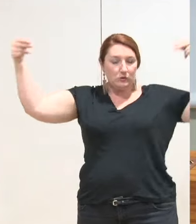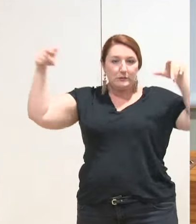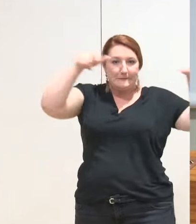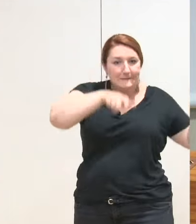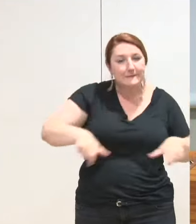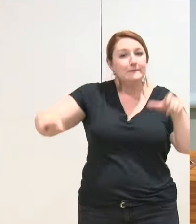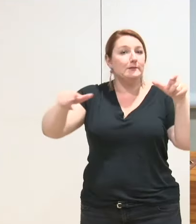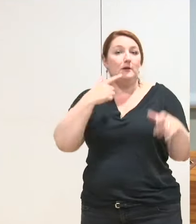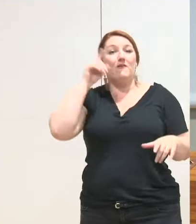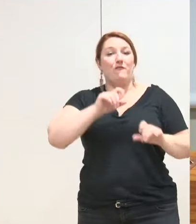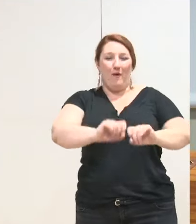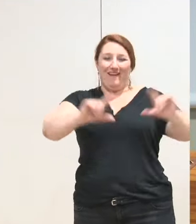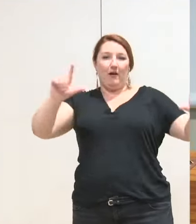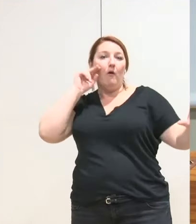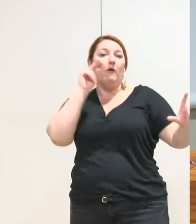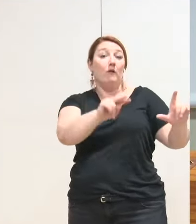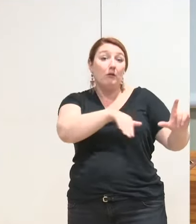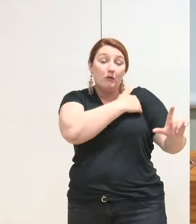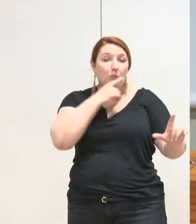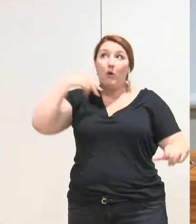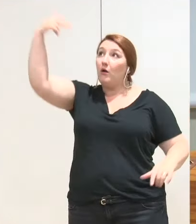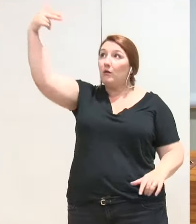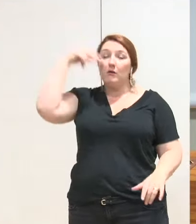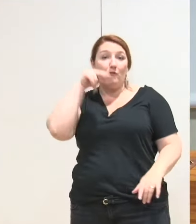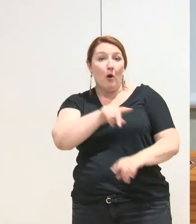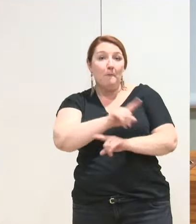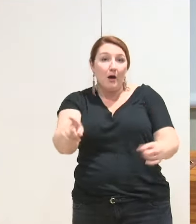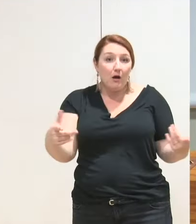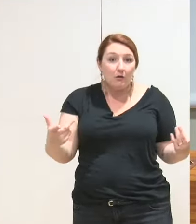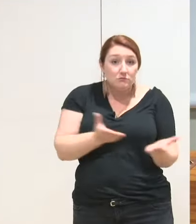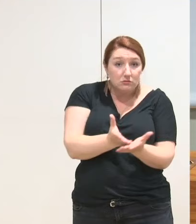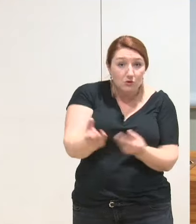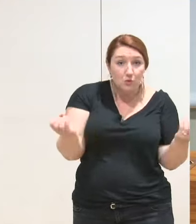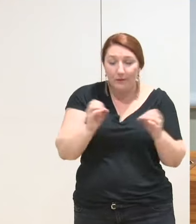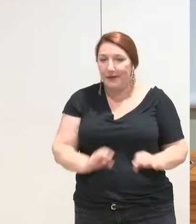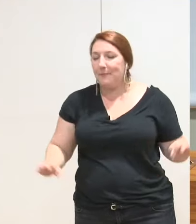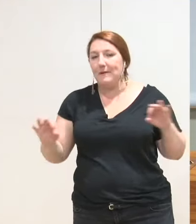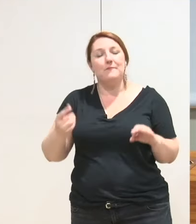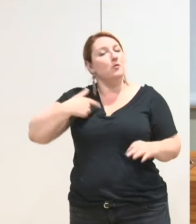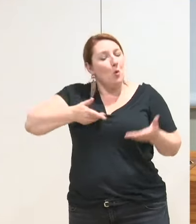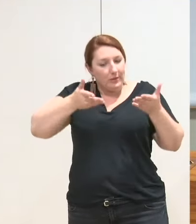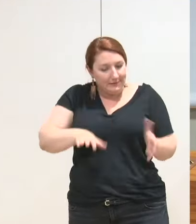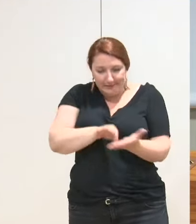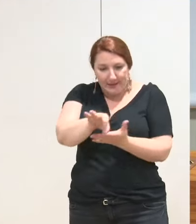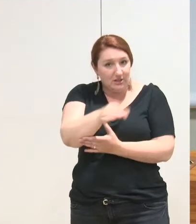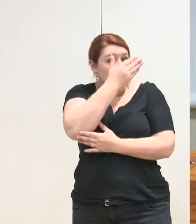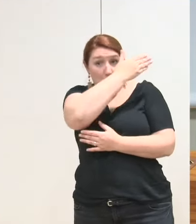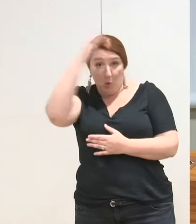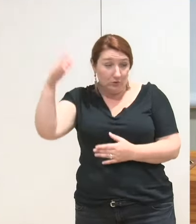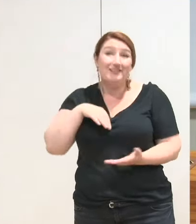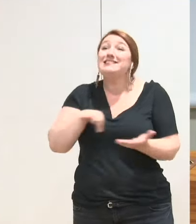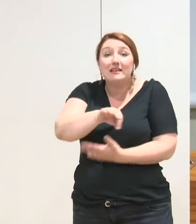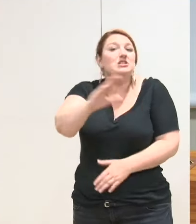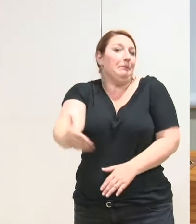agents devant les écrans sinon quel est le sens de tout de tous ces écrans nous avons fait des choix différents nous faisons des choix